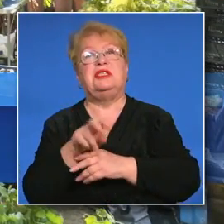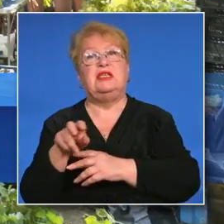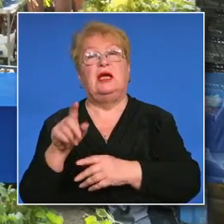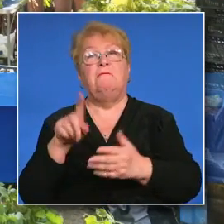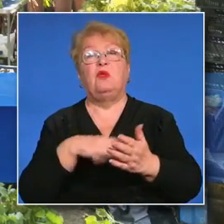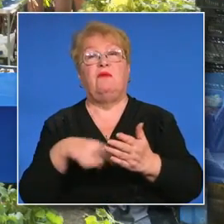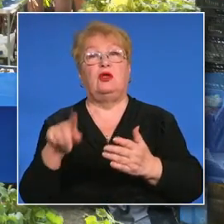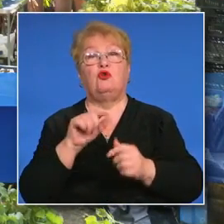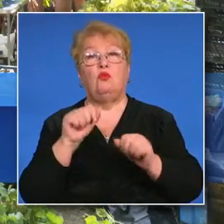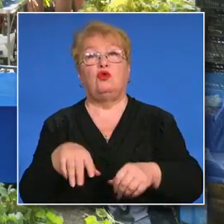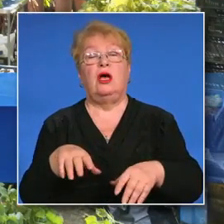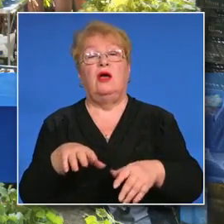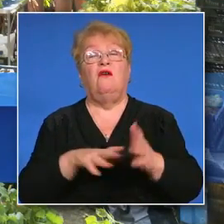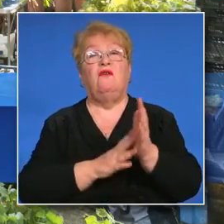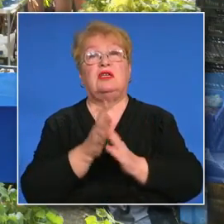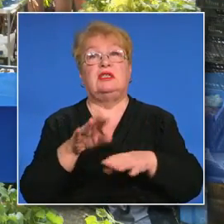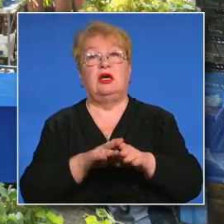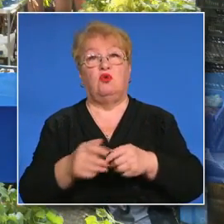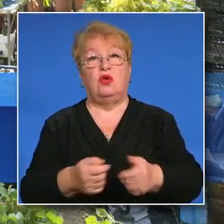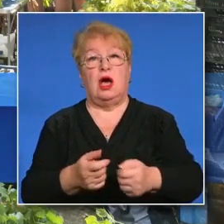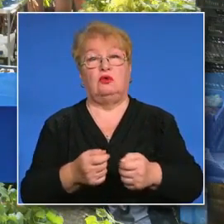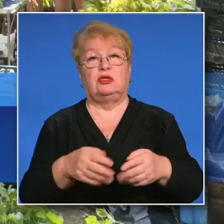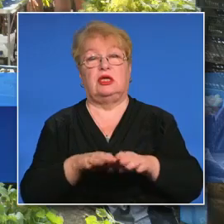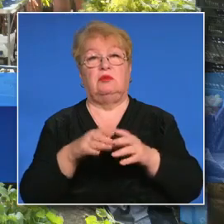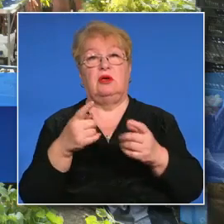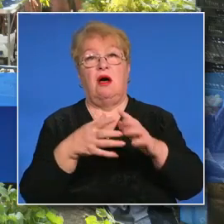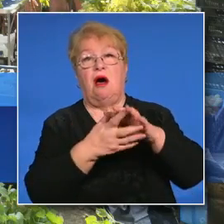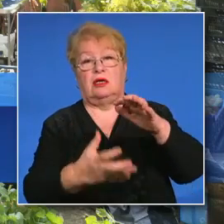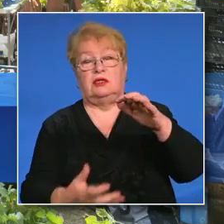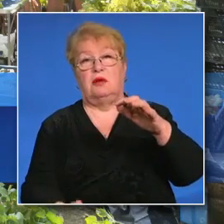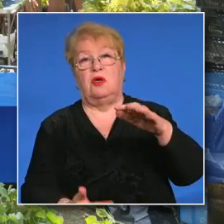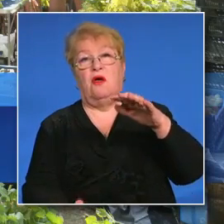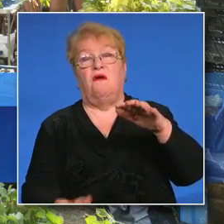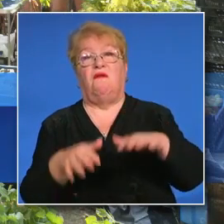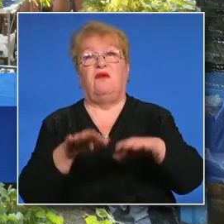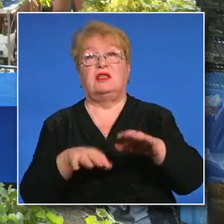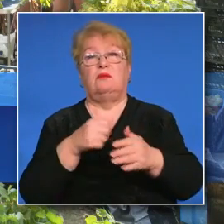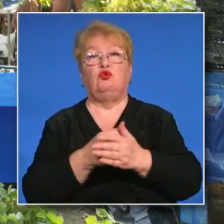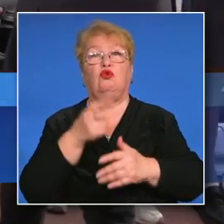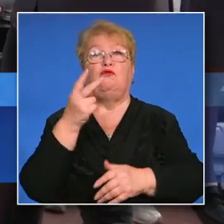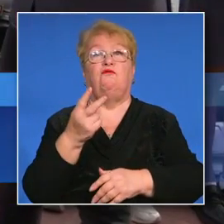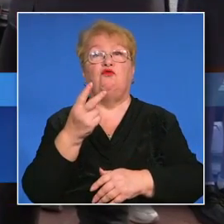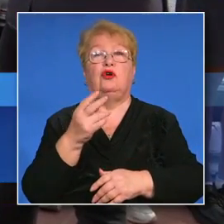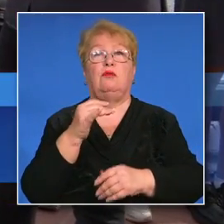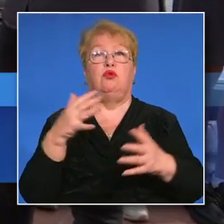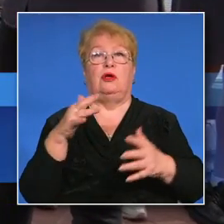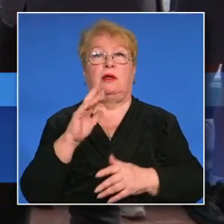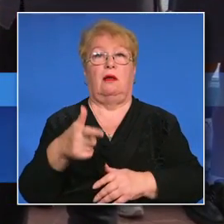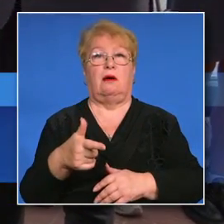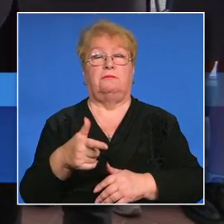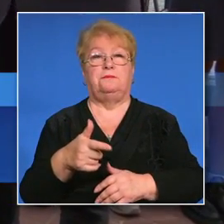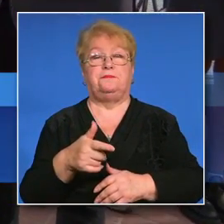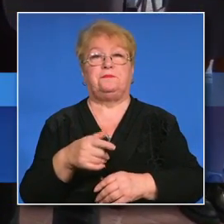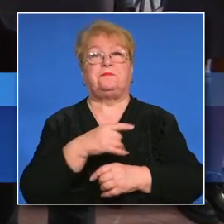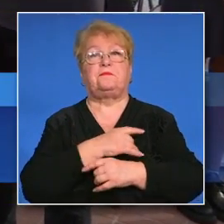что можно вырастить такую красивую ягоду с такими огромными гроздями весом до 2 и более килограмм. Праздник развернулся и